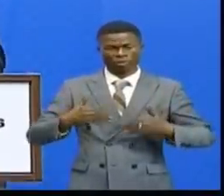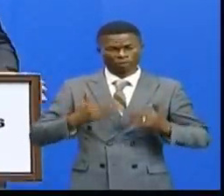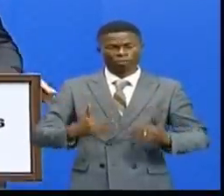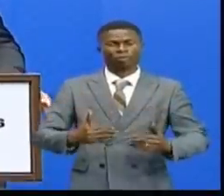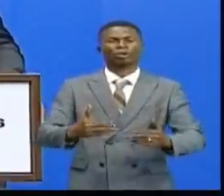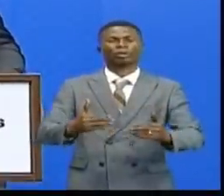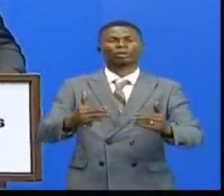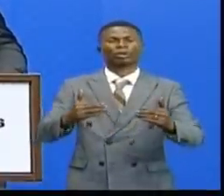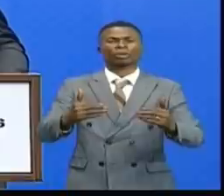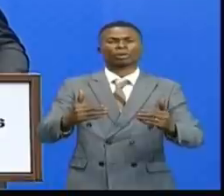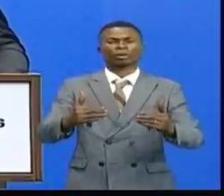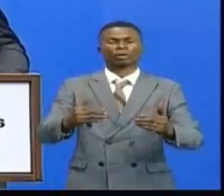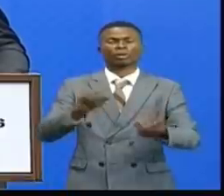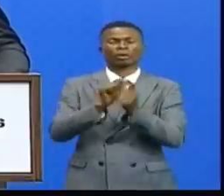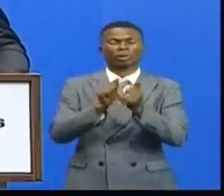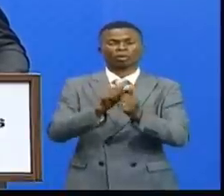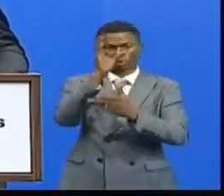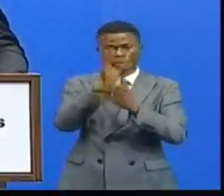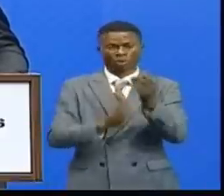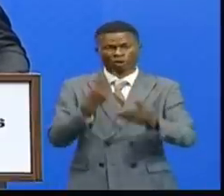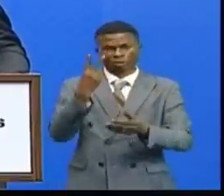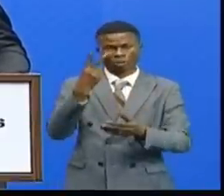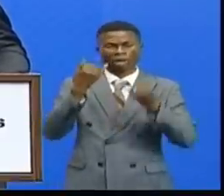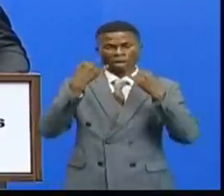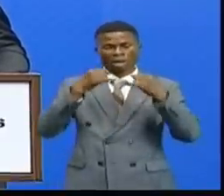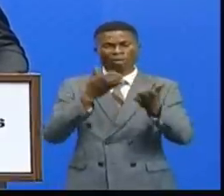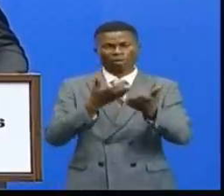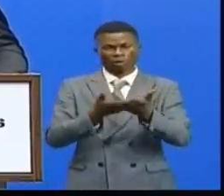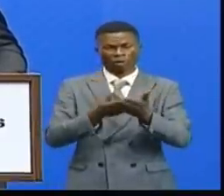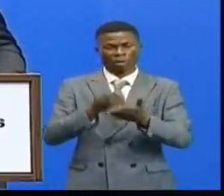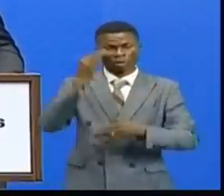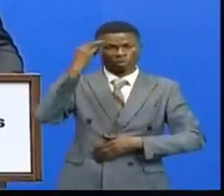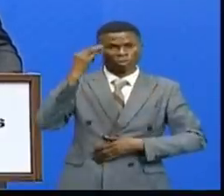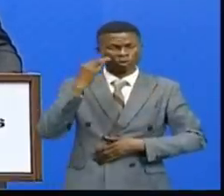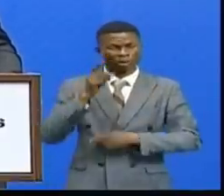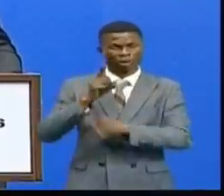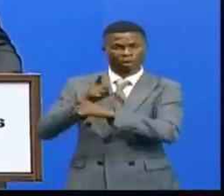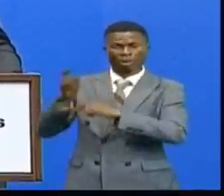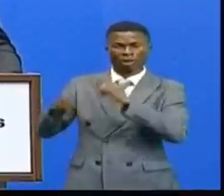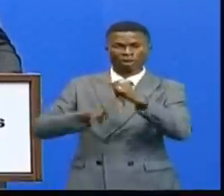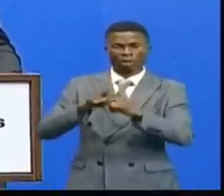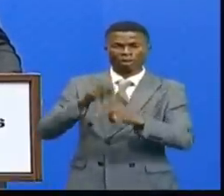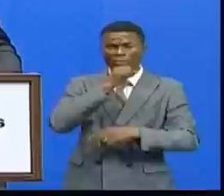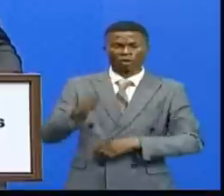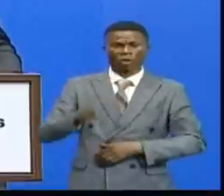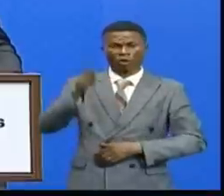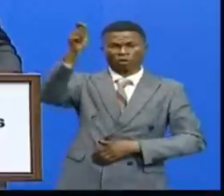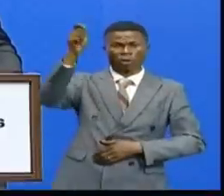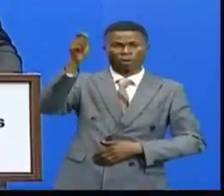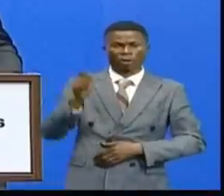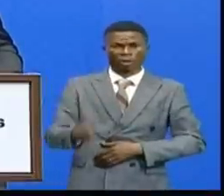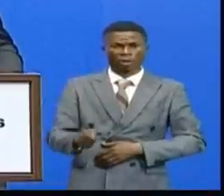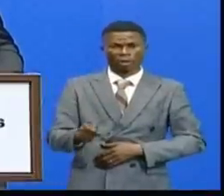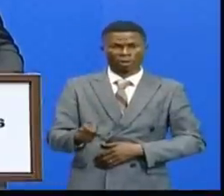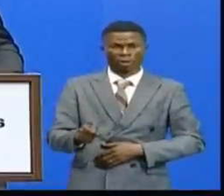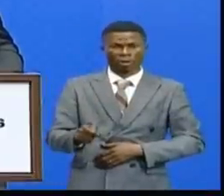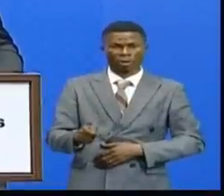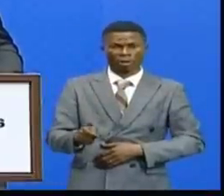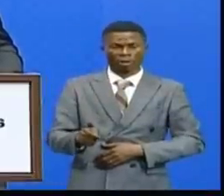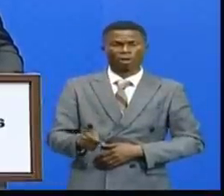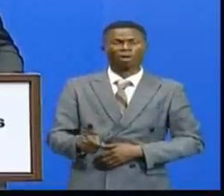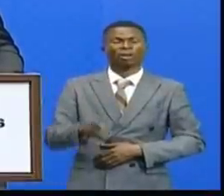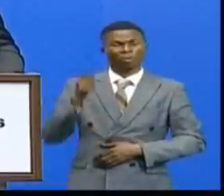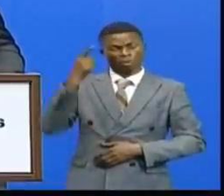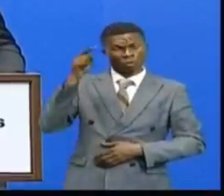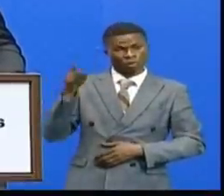Poursuivant sur ces chapitres de points d'information, le ministre de la Défense nationale et ancien combattant a pour